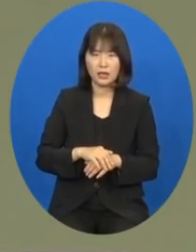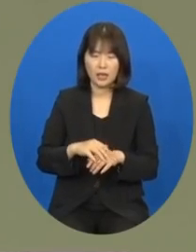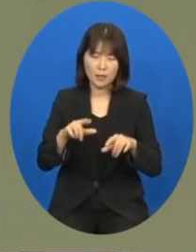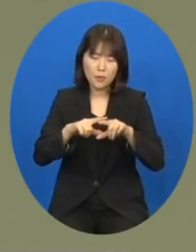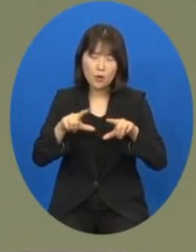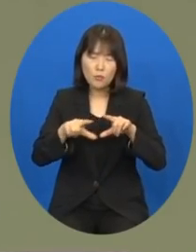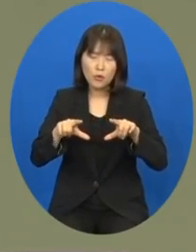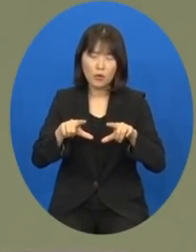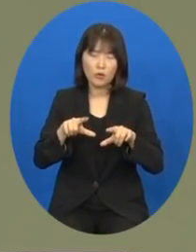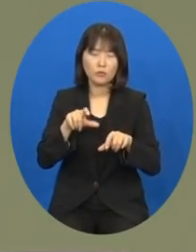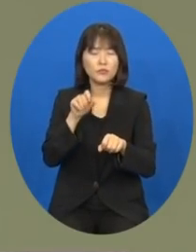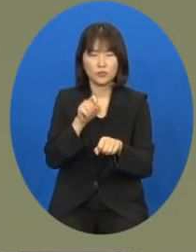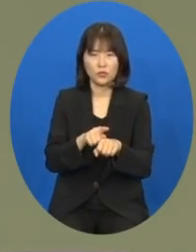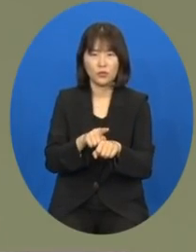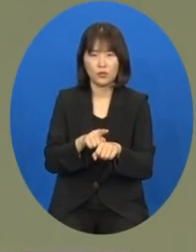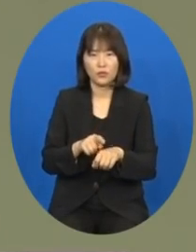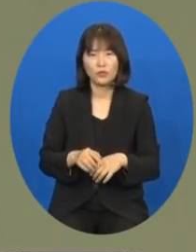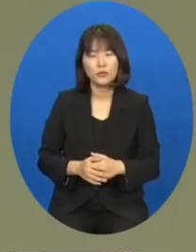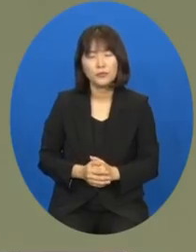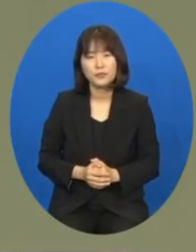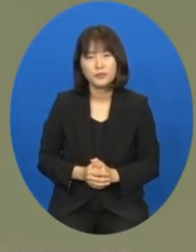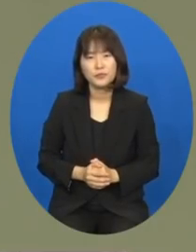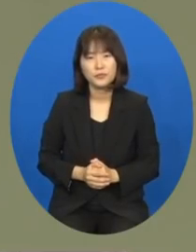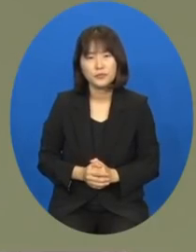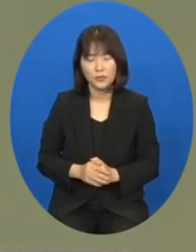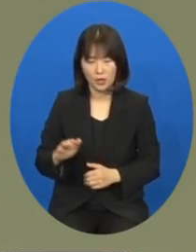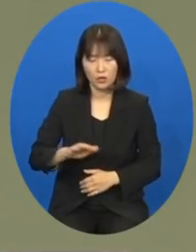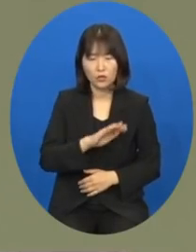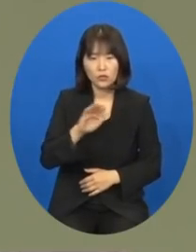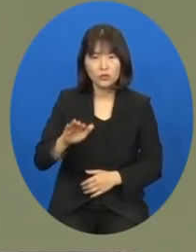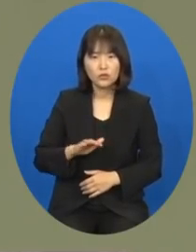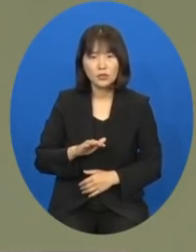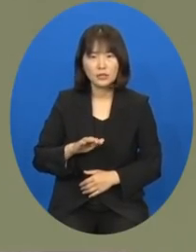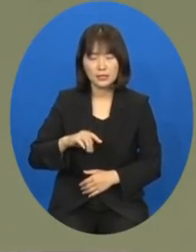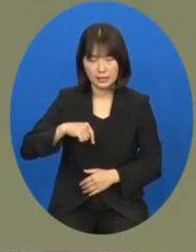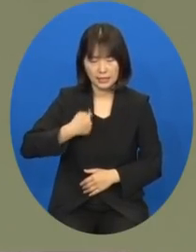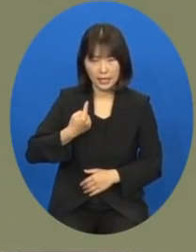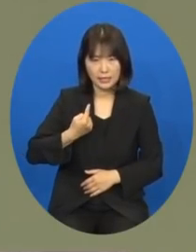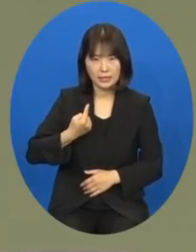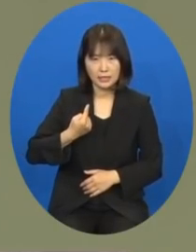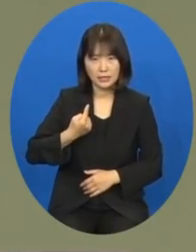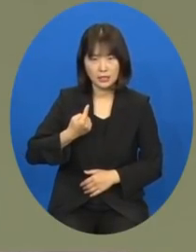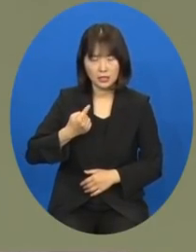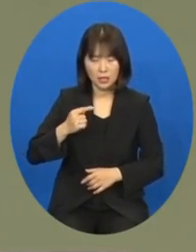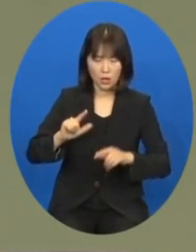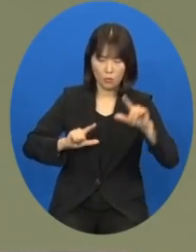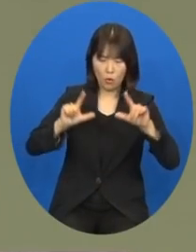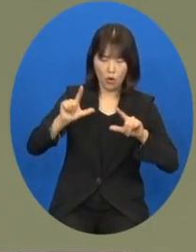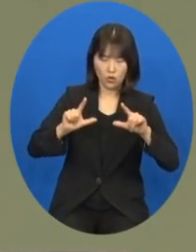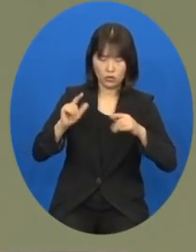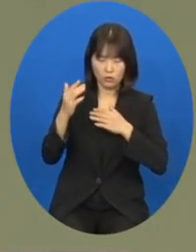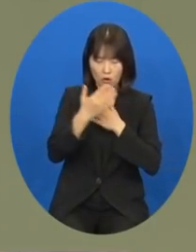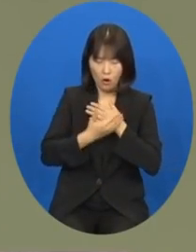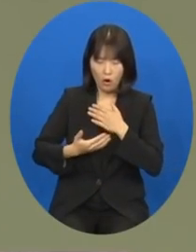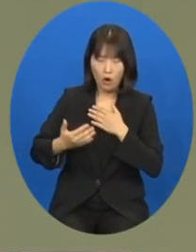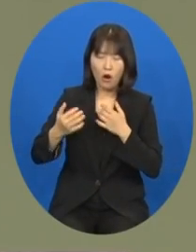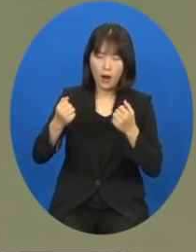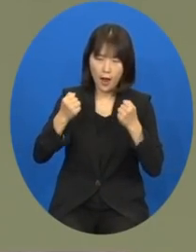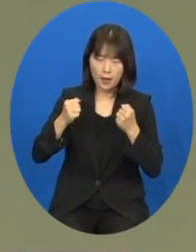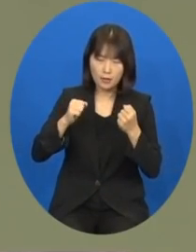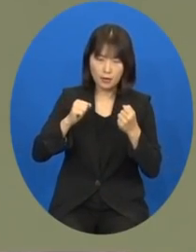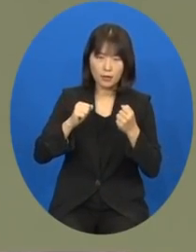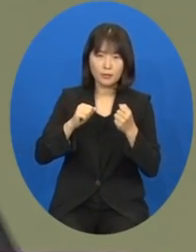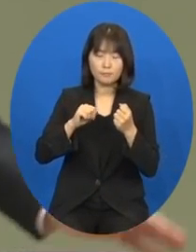성이 줘 그래서 우리가 우리 자신의 실체를 건강하게 드러내는 것은 너무나 중요한